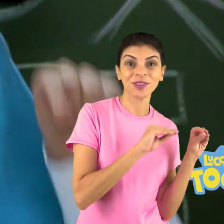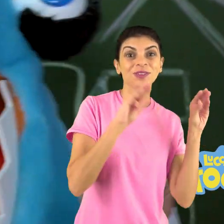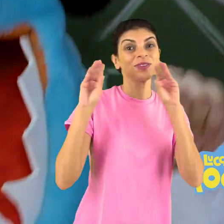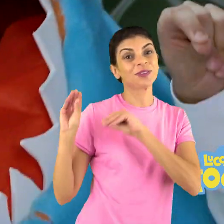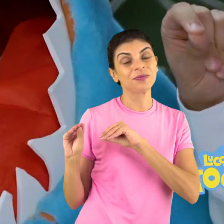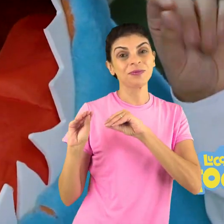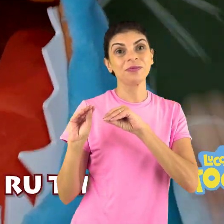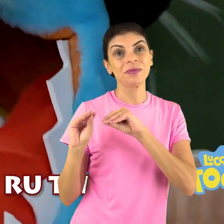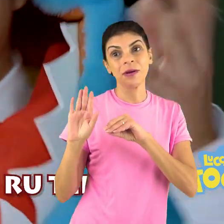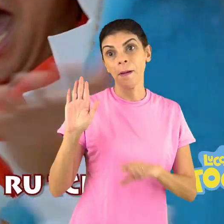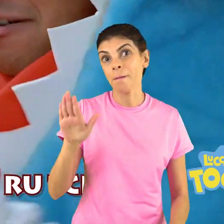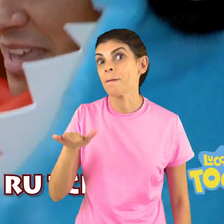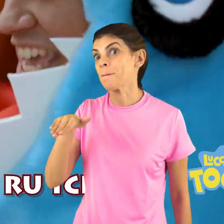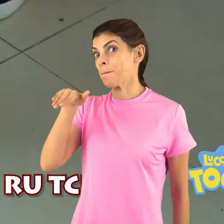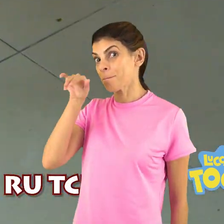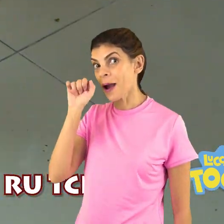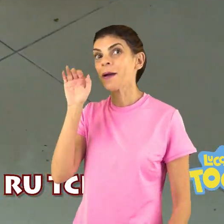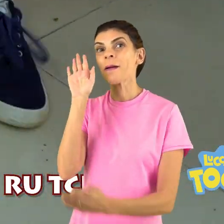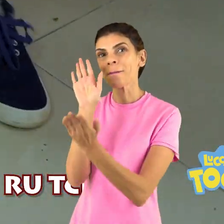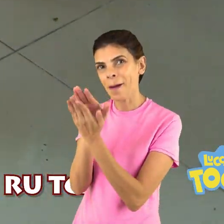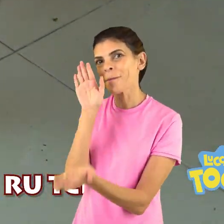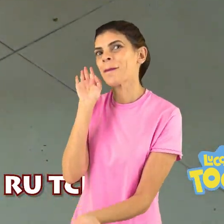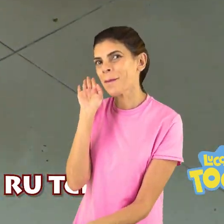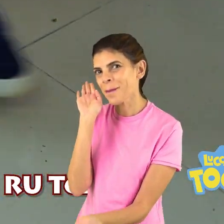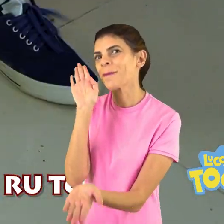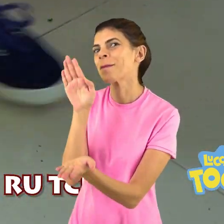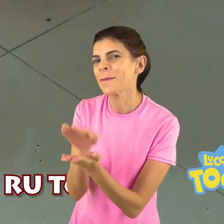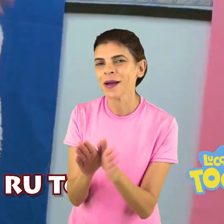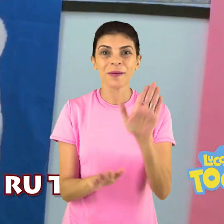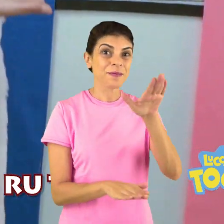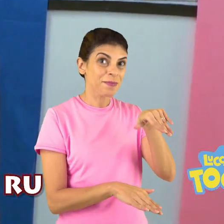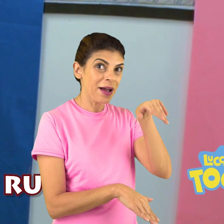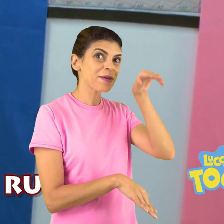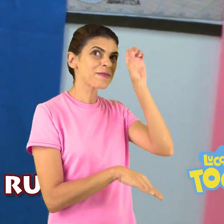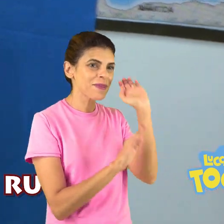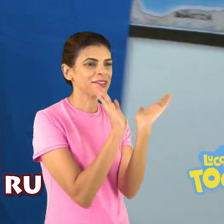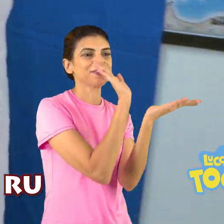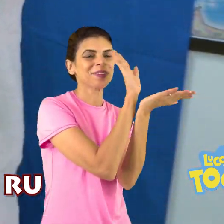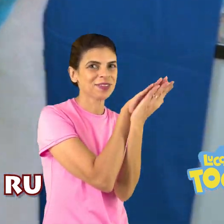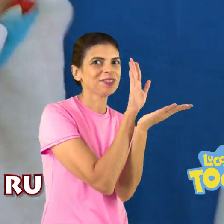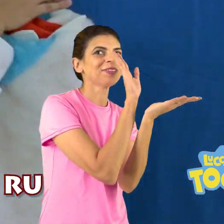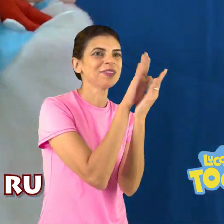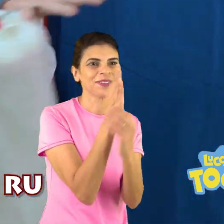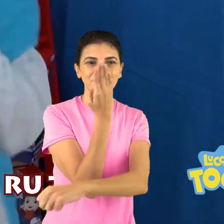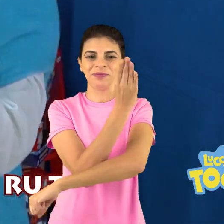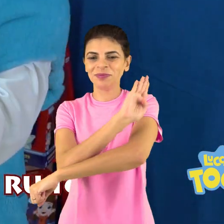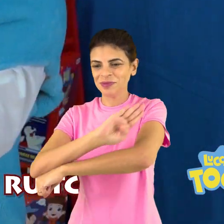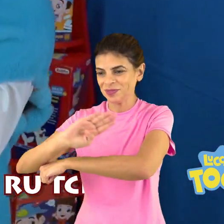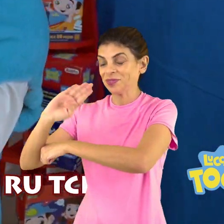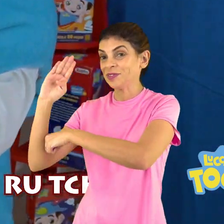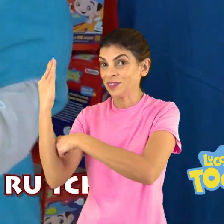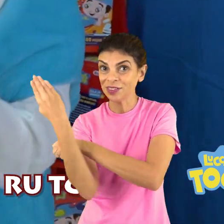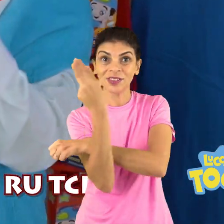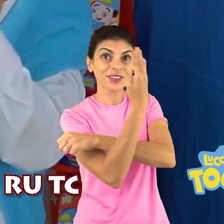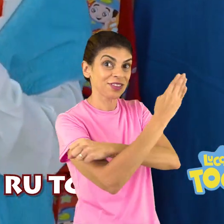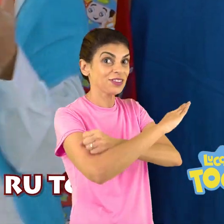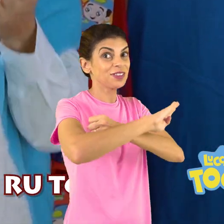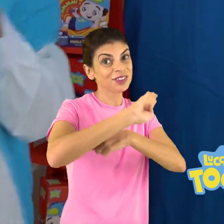tu-tu-ru-tu-tu-tu-tu. Mami shark, tu-tu-ru-tu. Mami shark, tu-tu-ru-tu. Mami